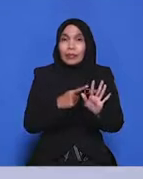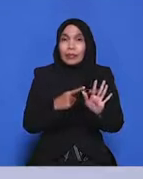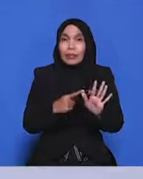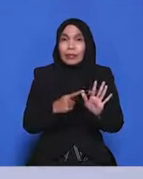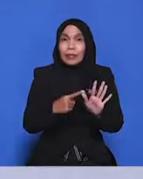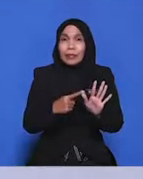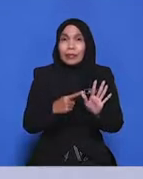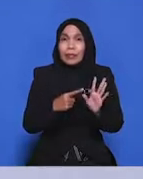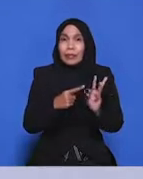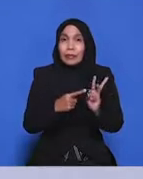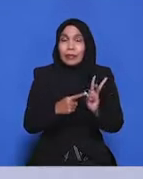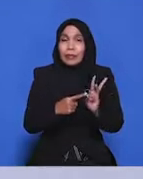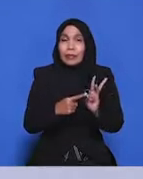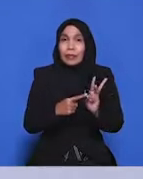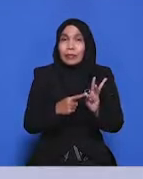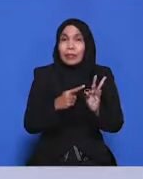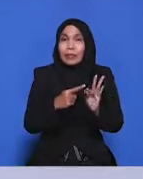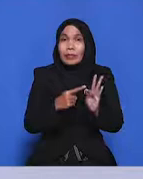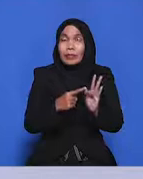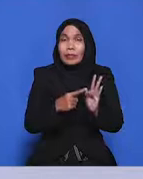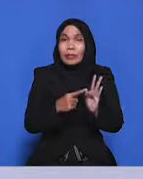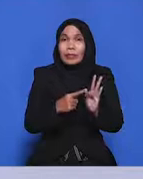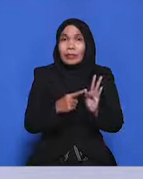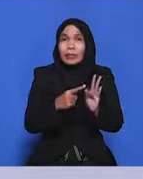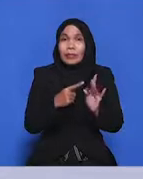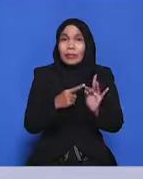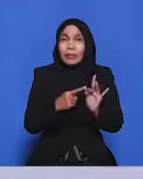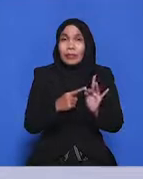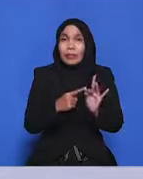nahu, sorof, balaghah,